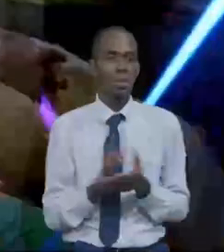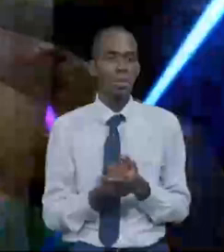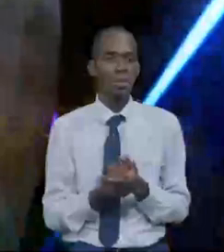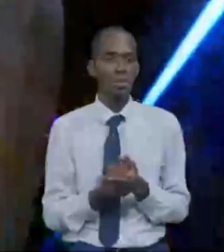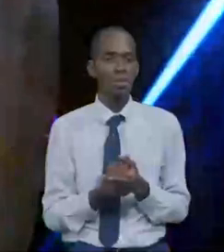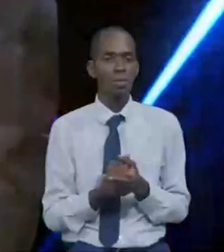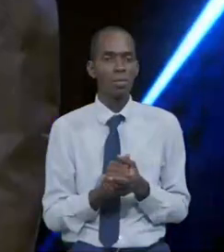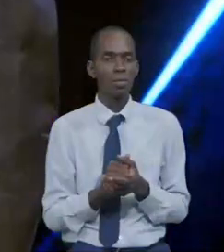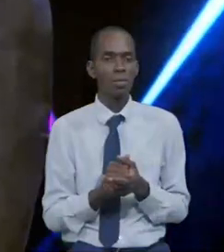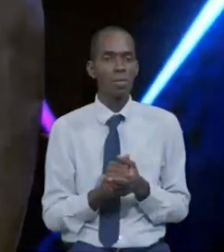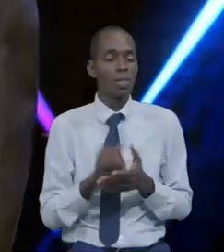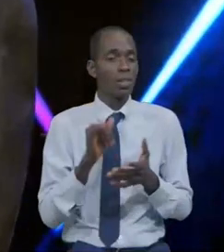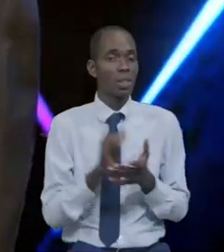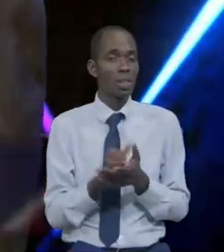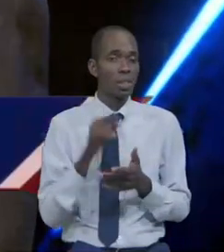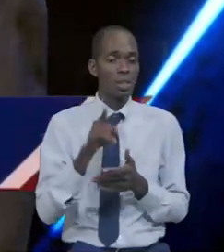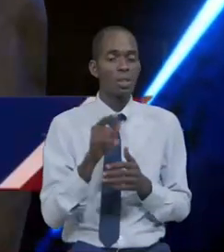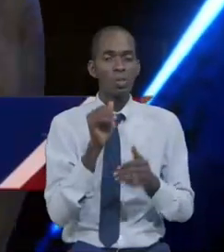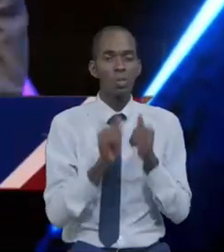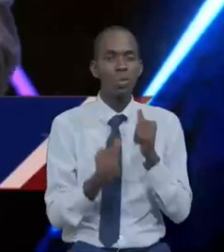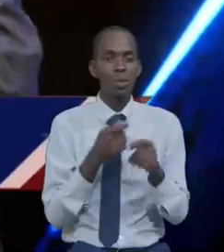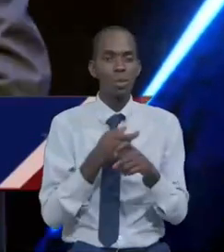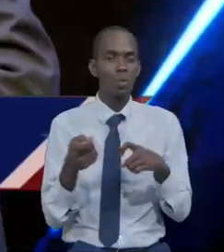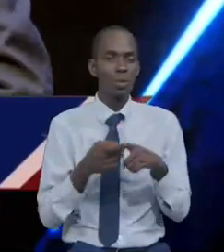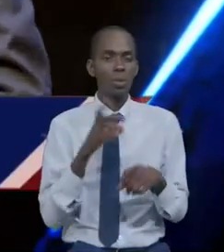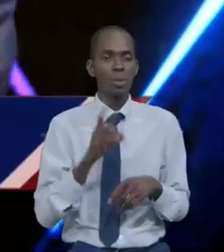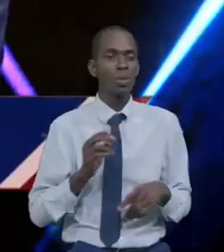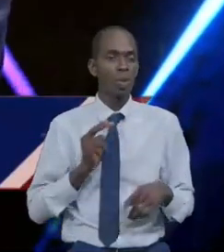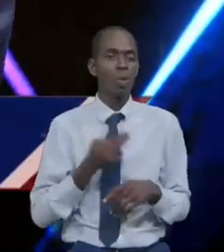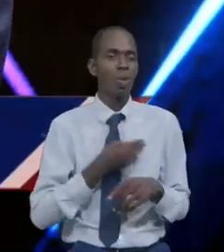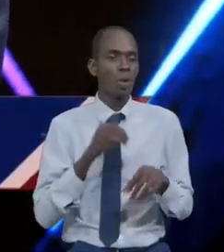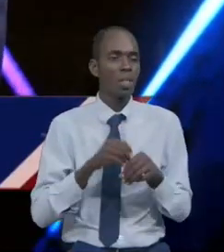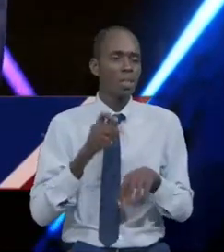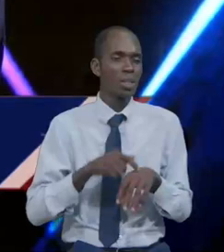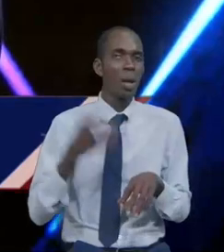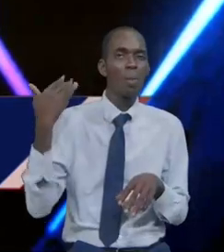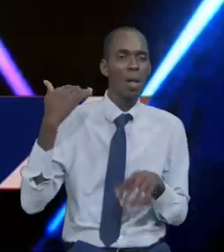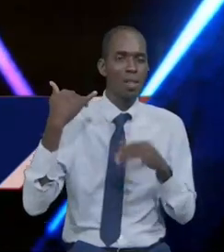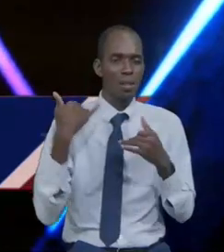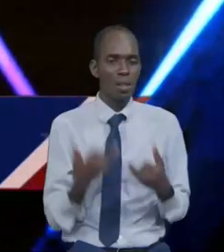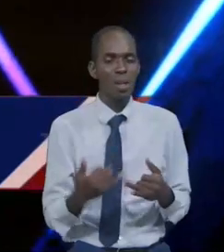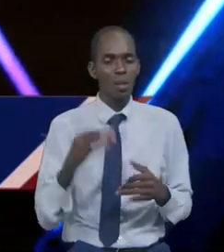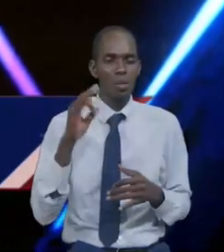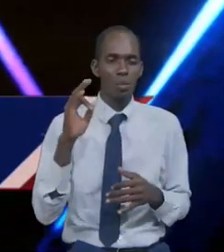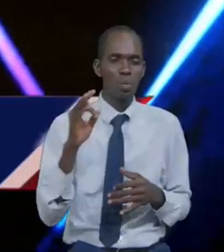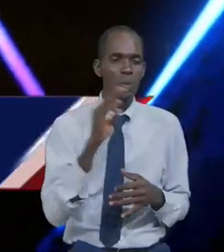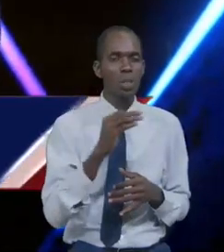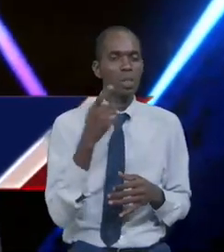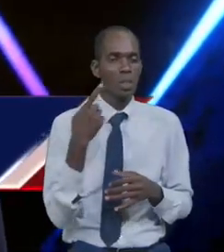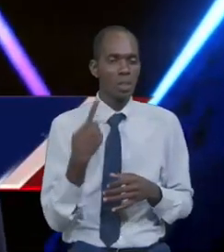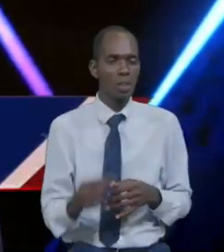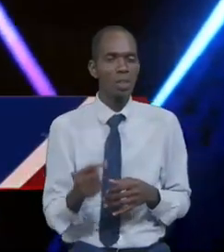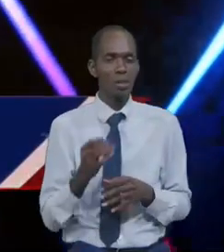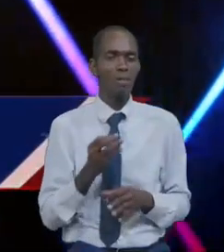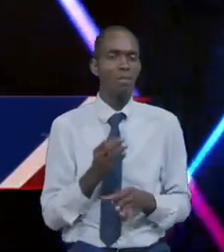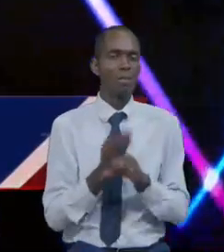Seulement elles avaient entendu dire, celui qui autrefois nous persécutait, annonce